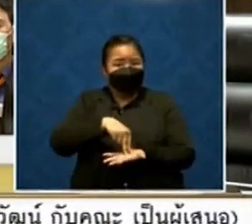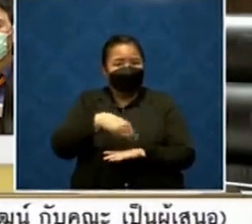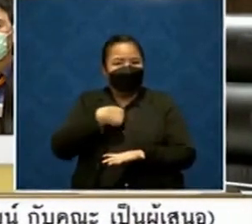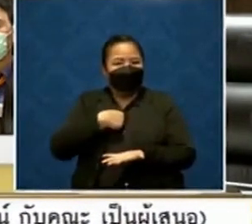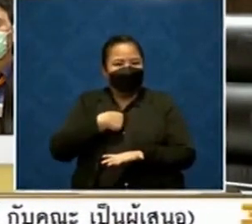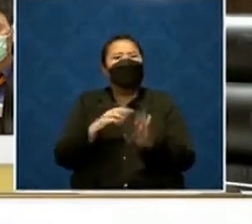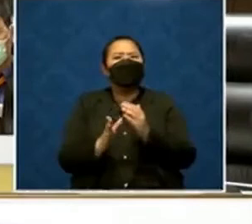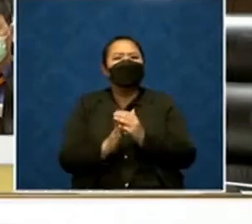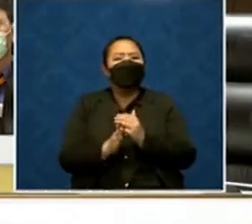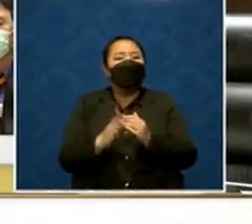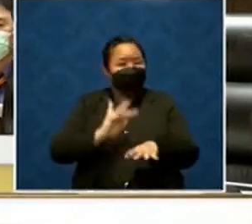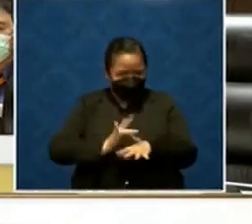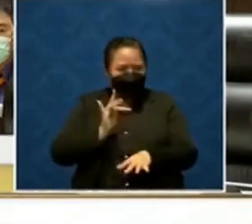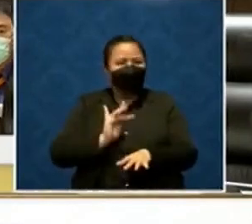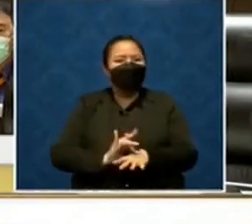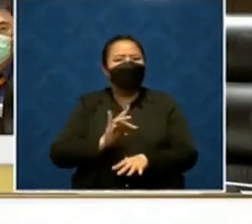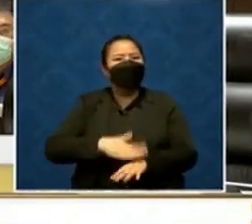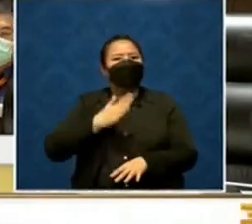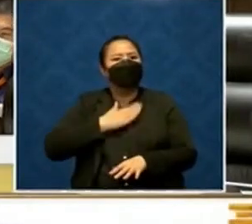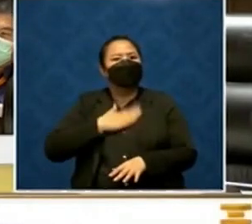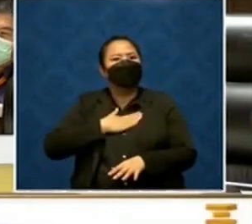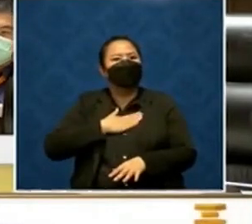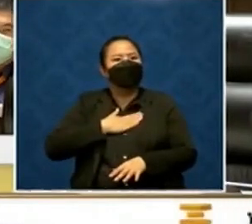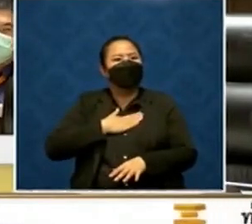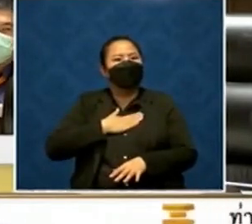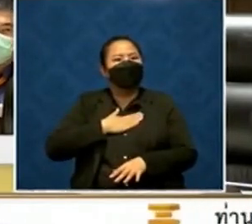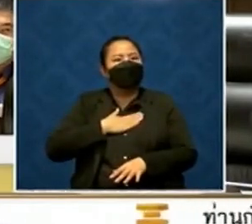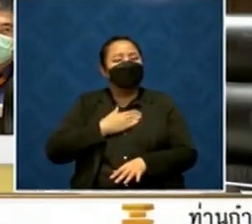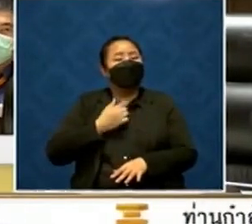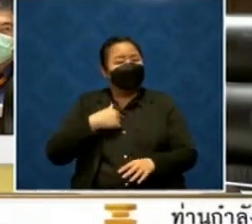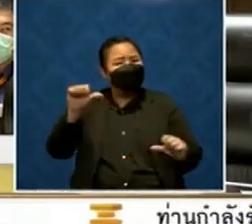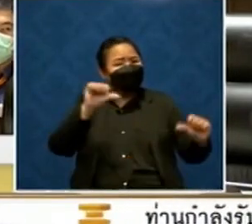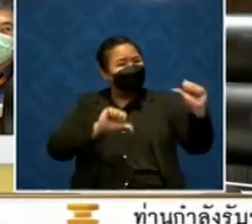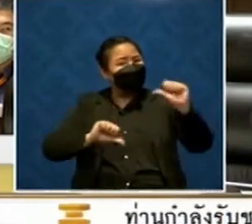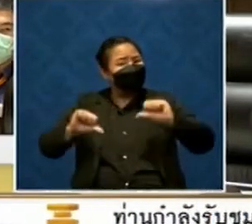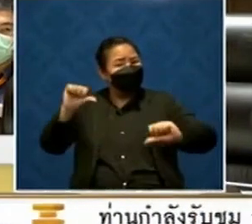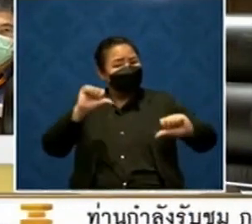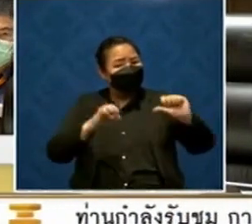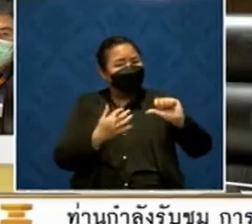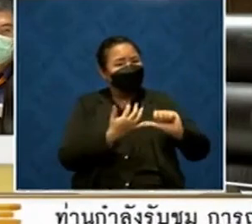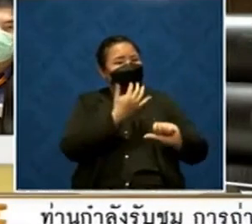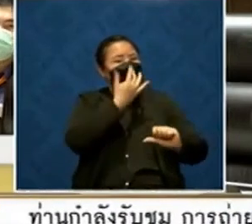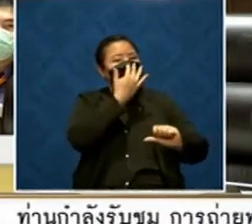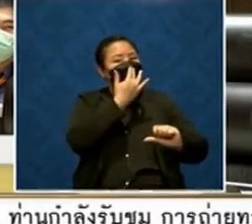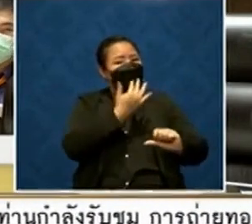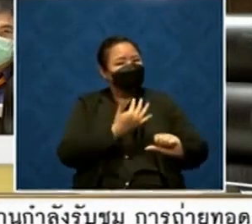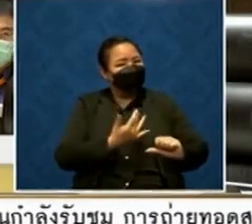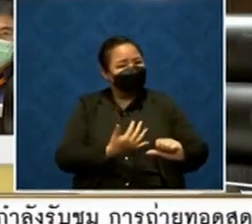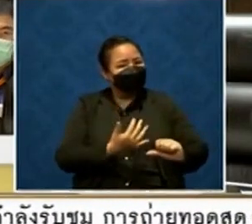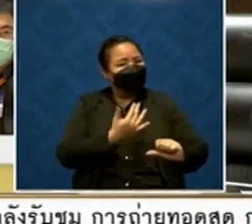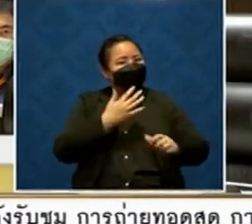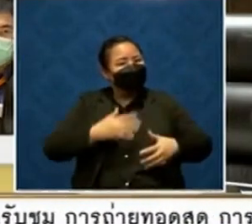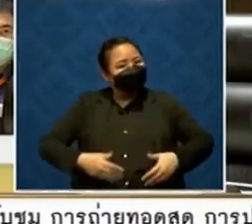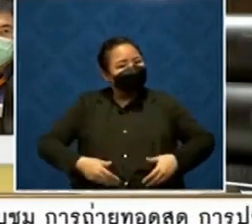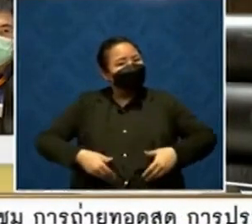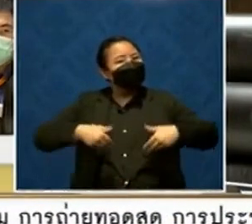ที่การที่ไม่เชื่อในระบบรัฐสภาเป็นเรื่องที่แปลกประหลาดแล้วคนแล้วเราต้องเอาศรัทธาตรงนี้กลับมาให้ได้ค่ะ ค่ะโอเคขอบคุณ